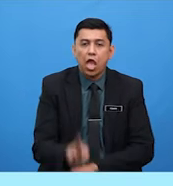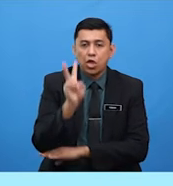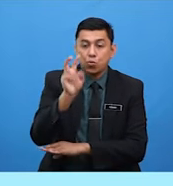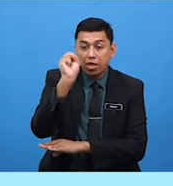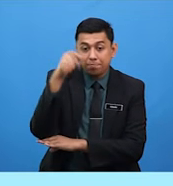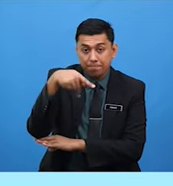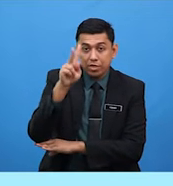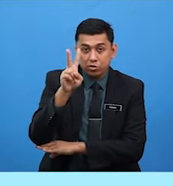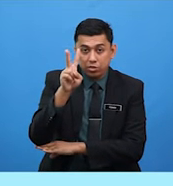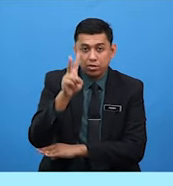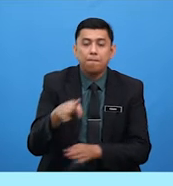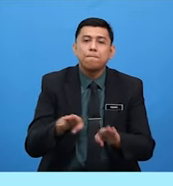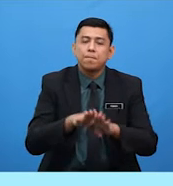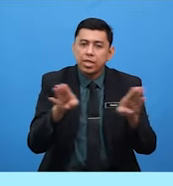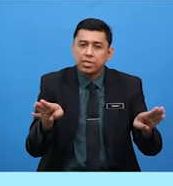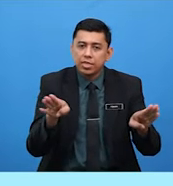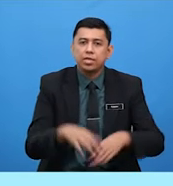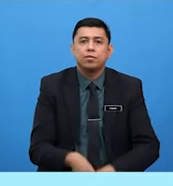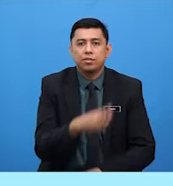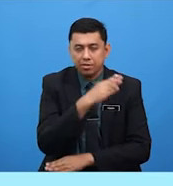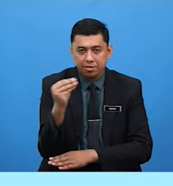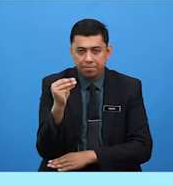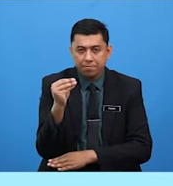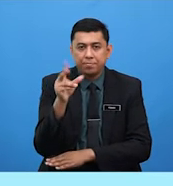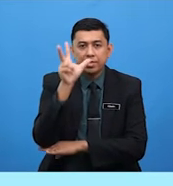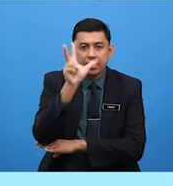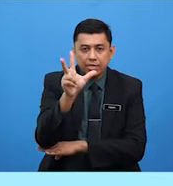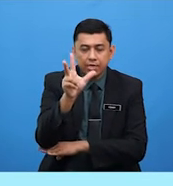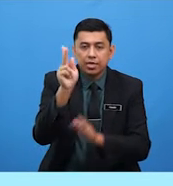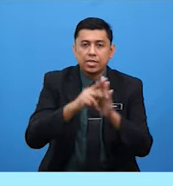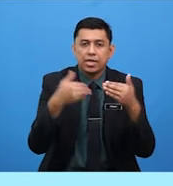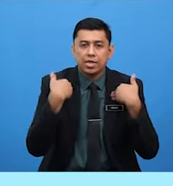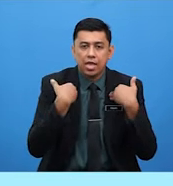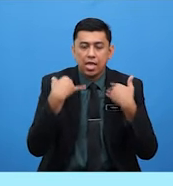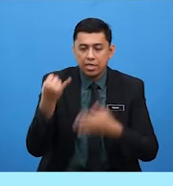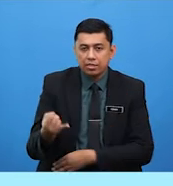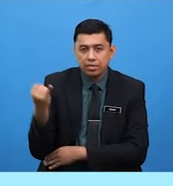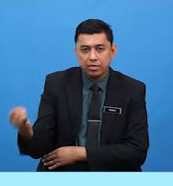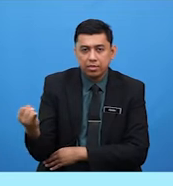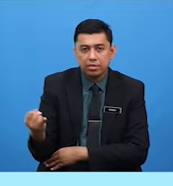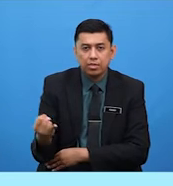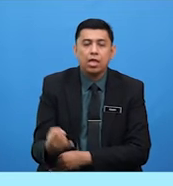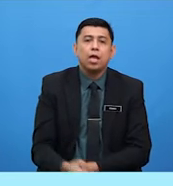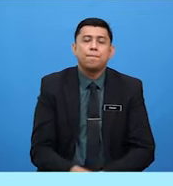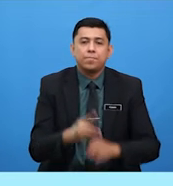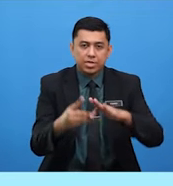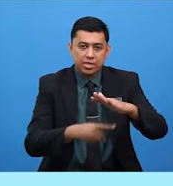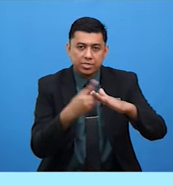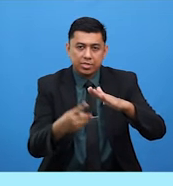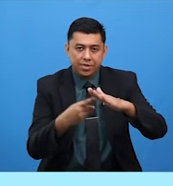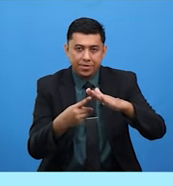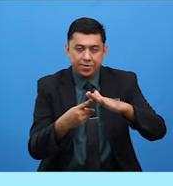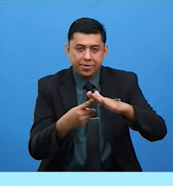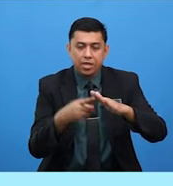kedua, iaitu membanding dan membezakan tiga keadaan jirim berdasarkan teori kinetik dari